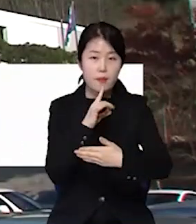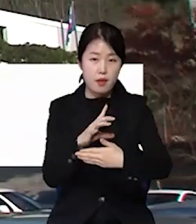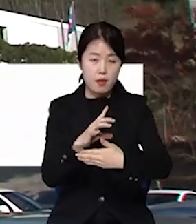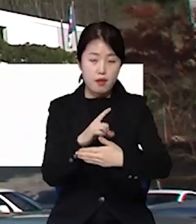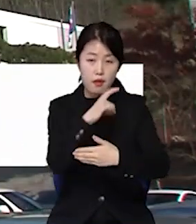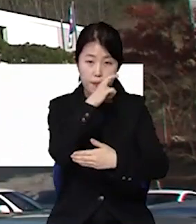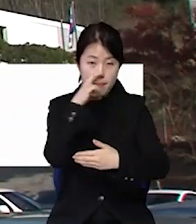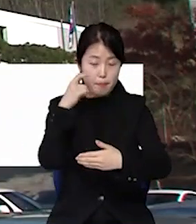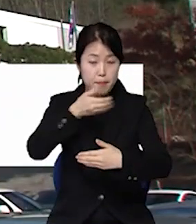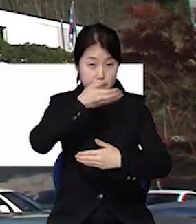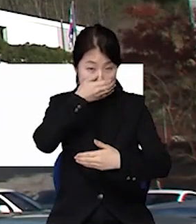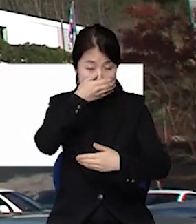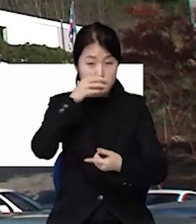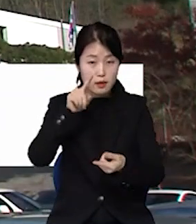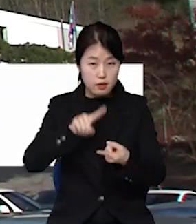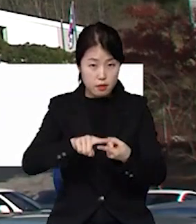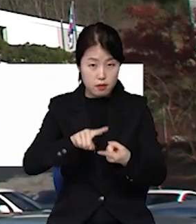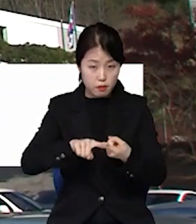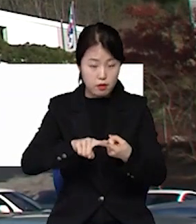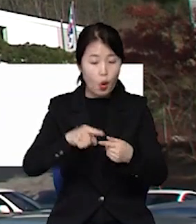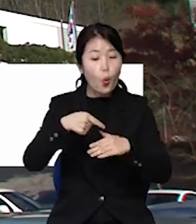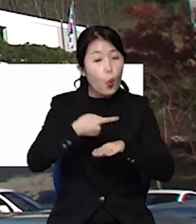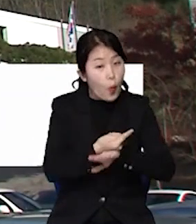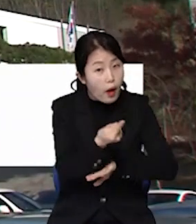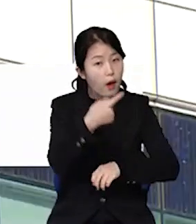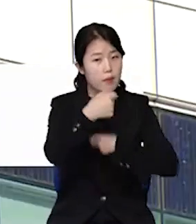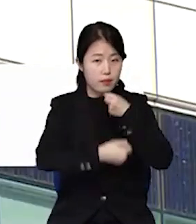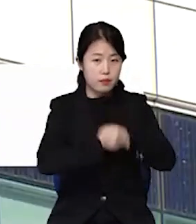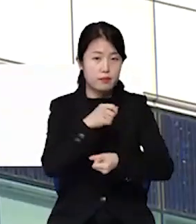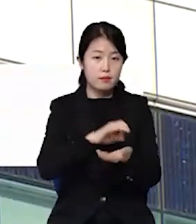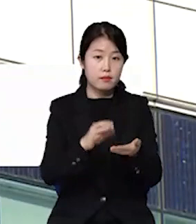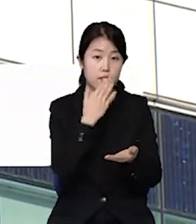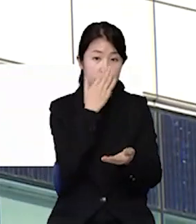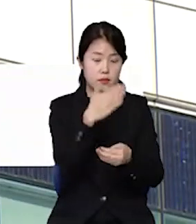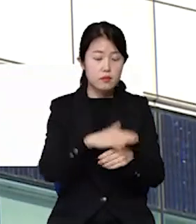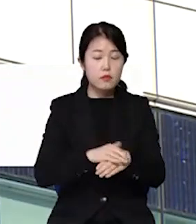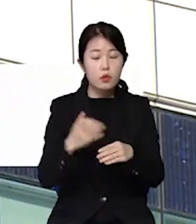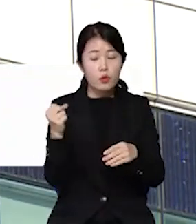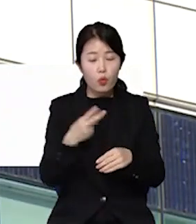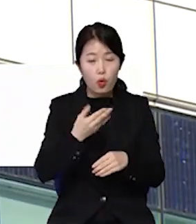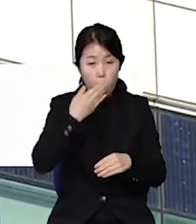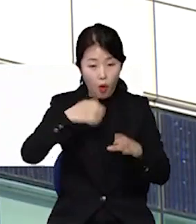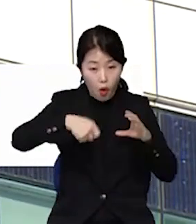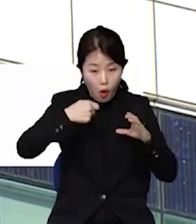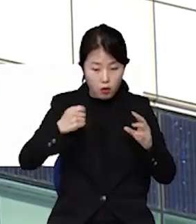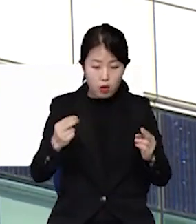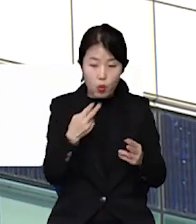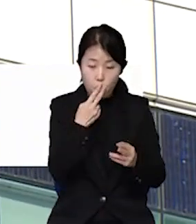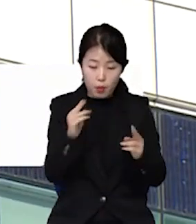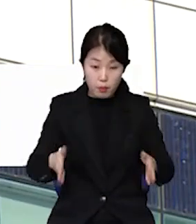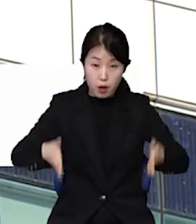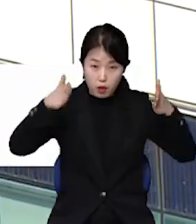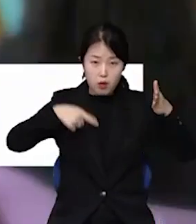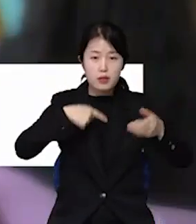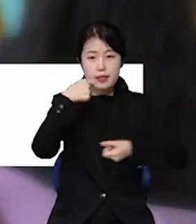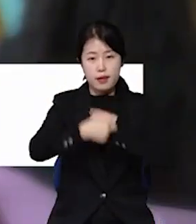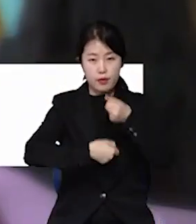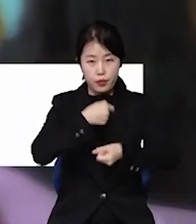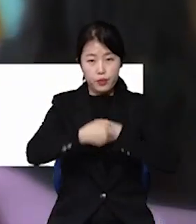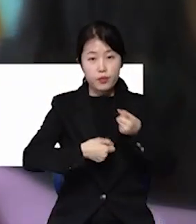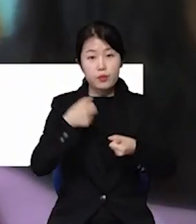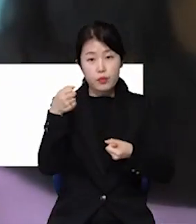상황에서는 마스크 착용을 자율에 맡기기로 했습니다. 또 급식실 칸막이는 자율적으로 운영하도록